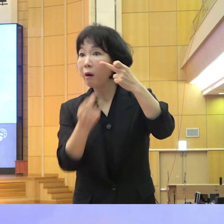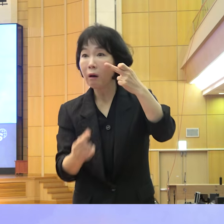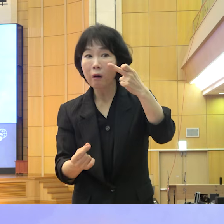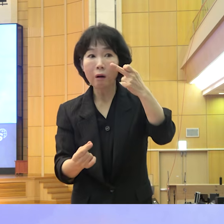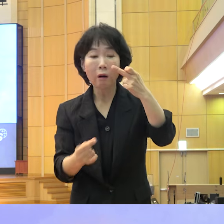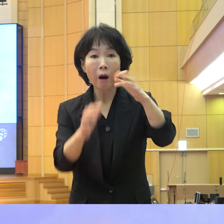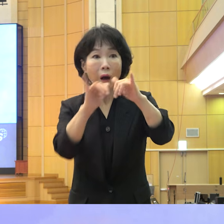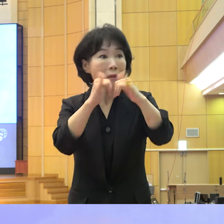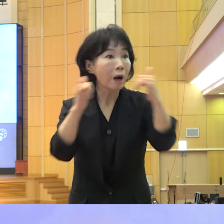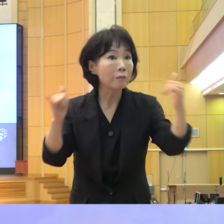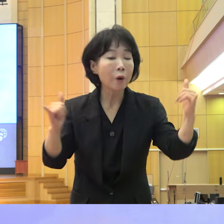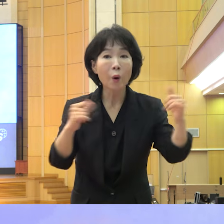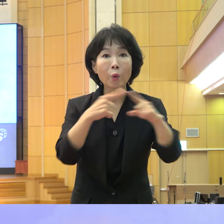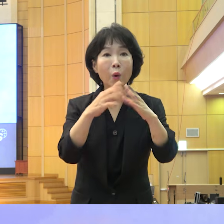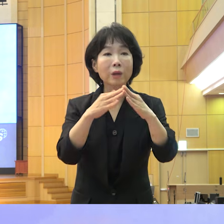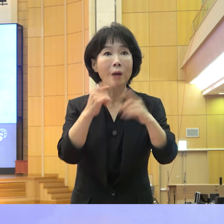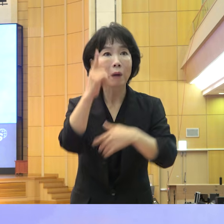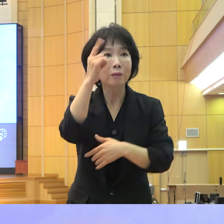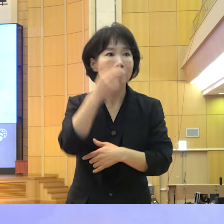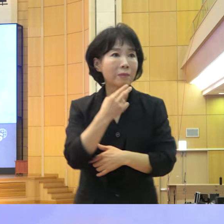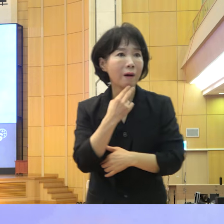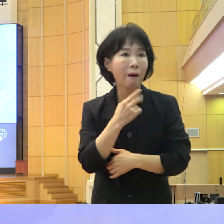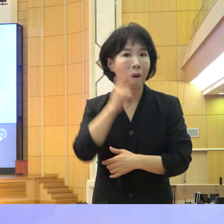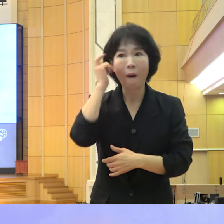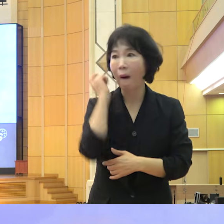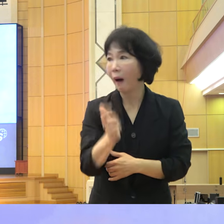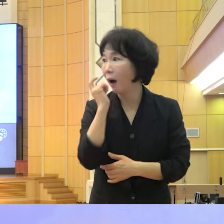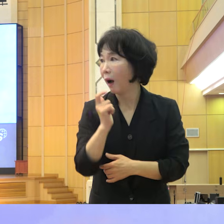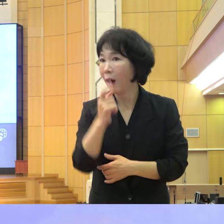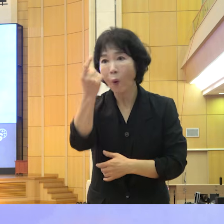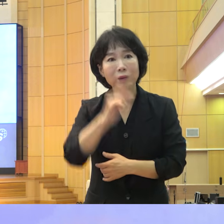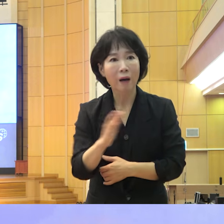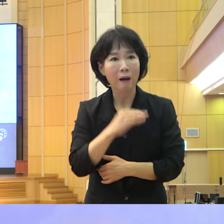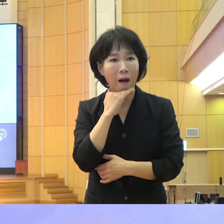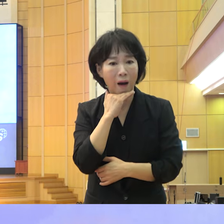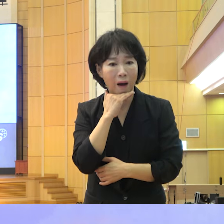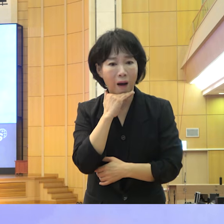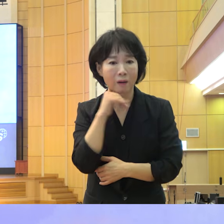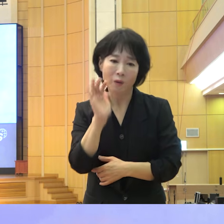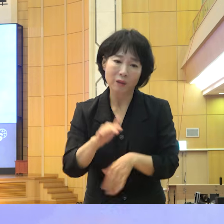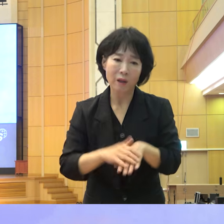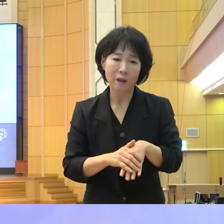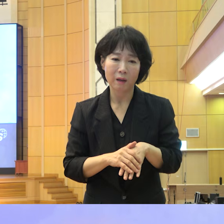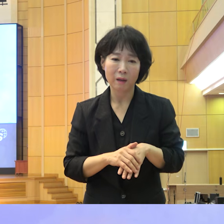없었어. 근데 그때 당시 이제 나오신 분들이 한